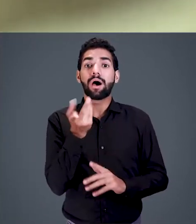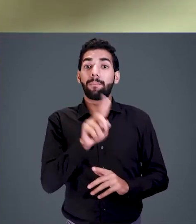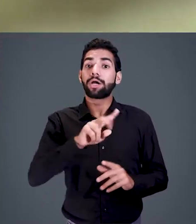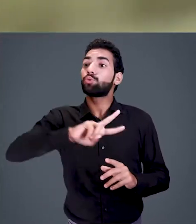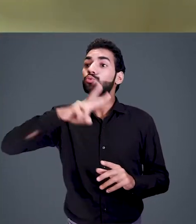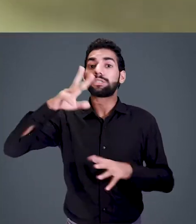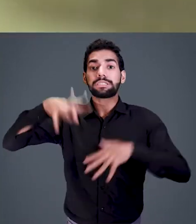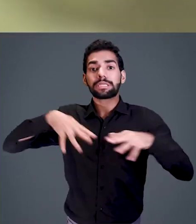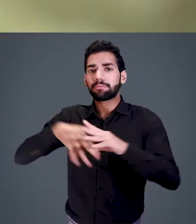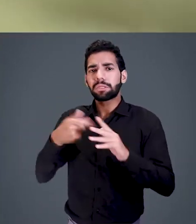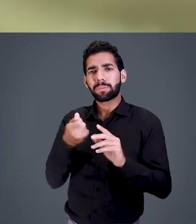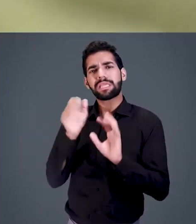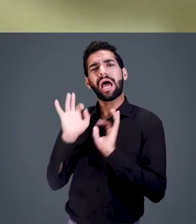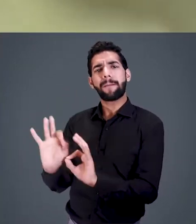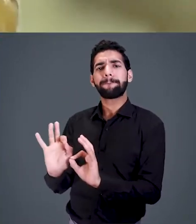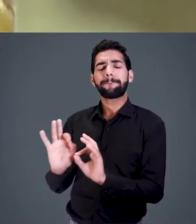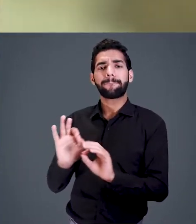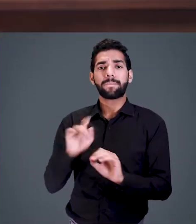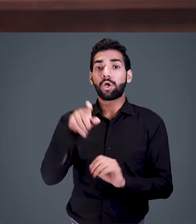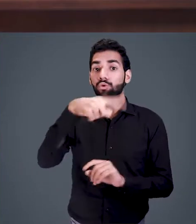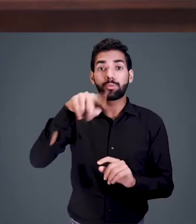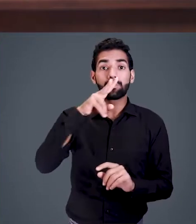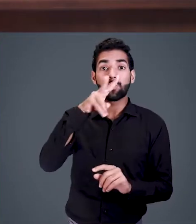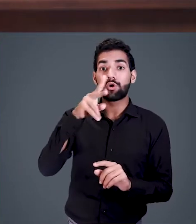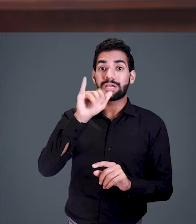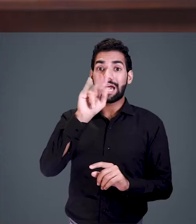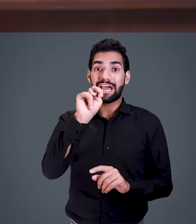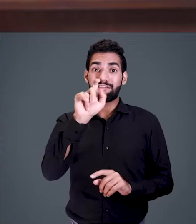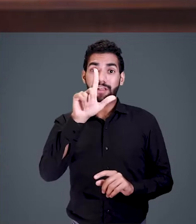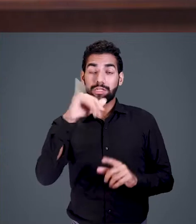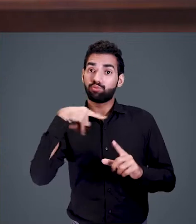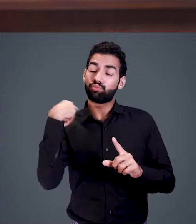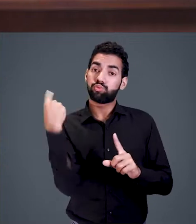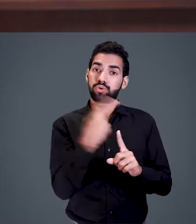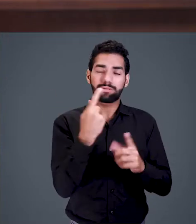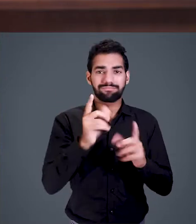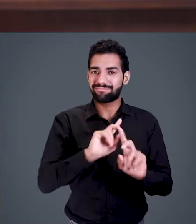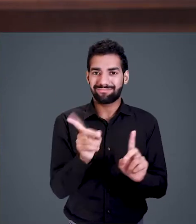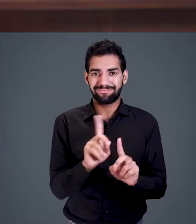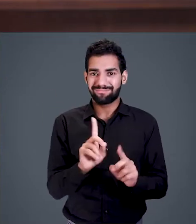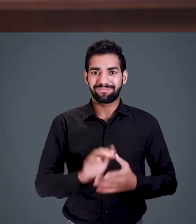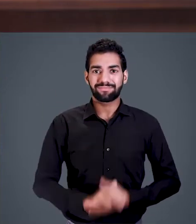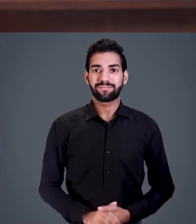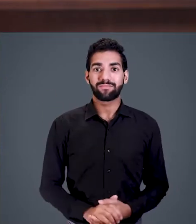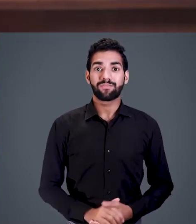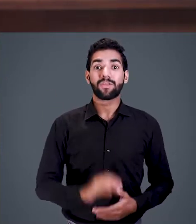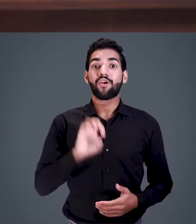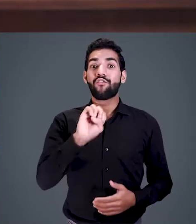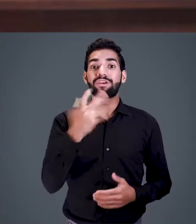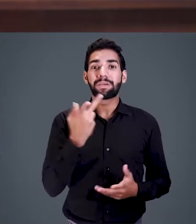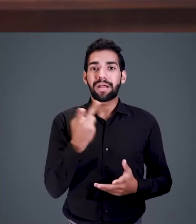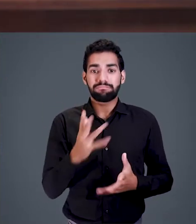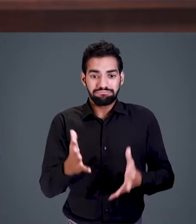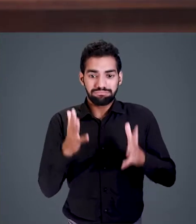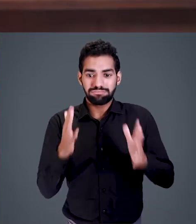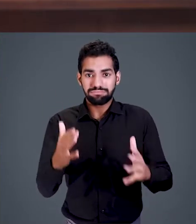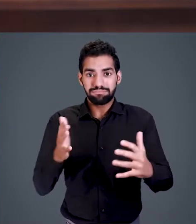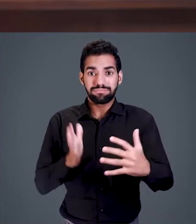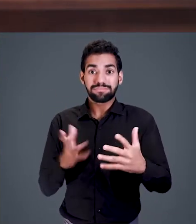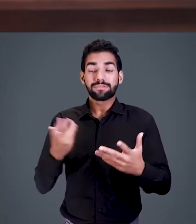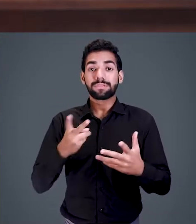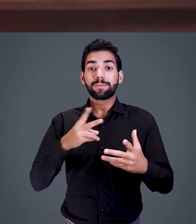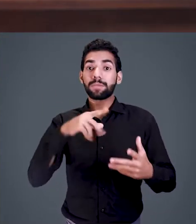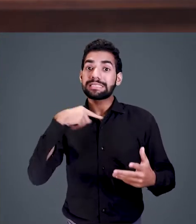انکریز کر گئی لیکن باقی کسی شہر میں نہیں ہوئی، آپ یہ نہیں کہیں گے کہ ملک میں انفلیشن ہو گئی۔ اٹس باسکٹ آف